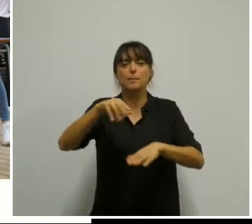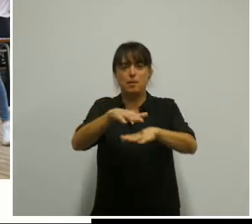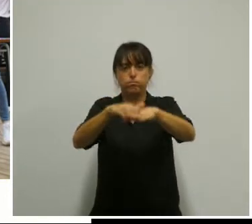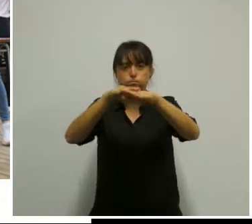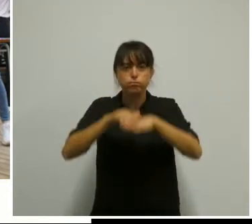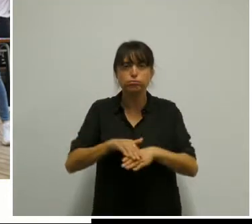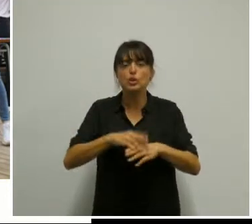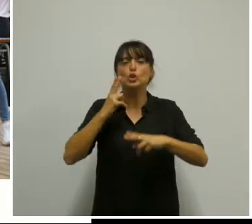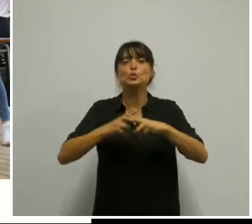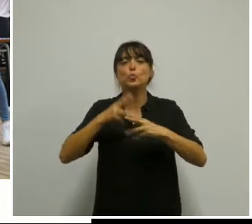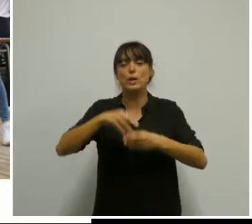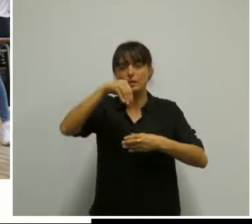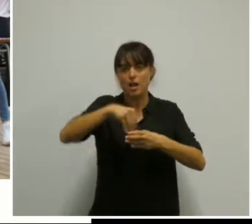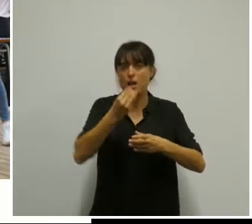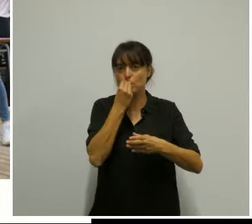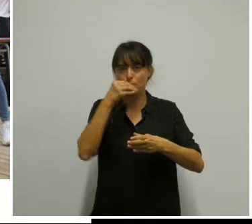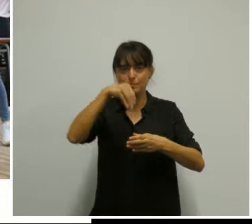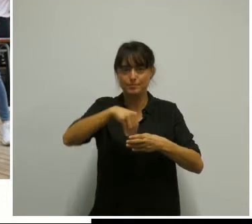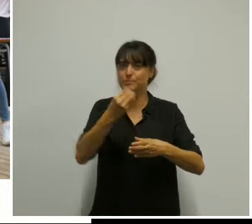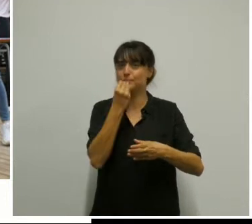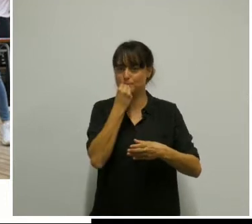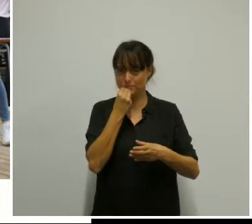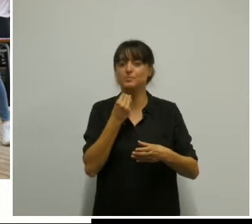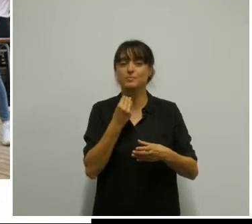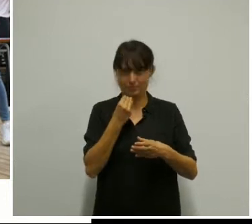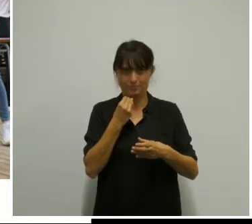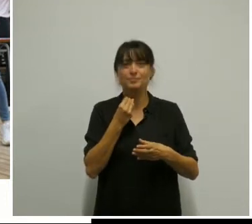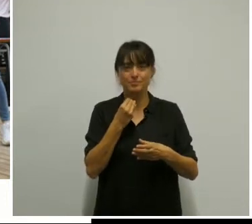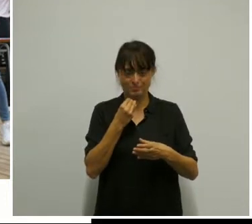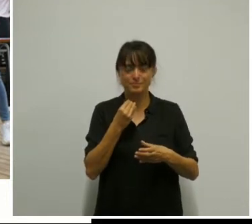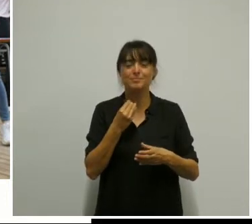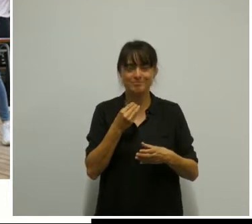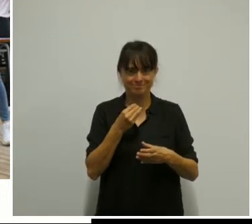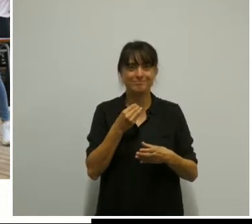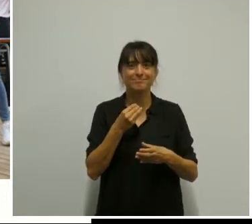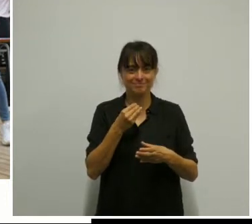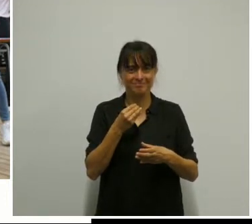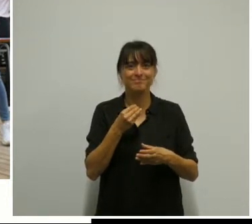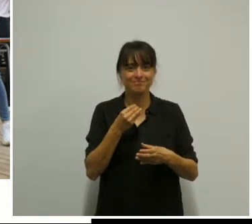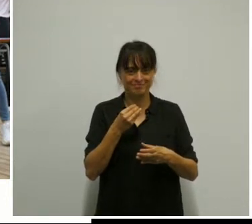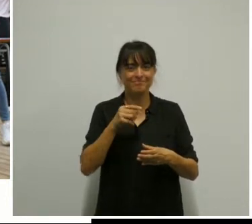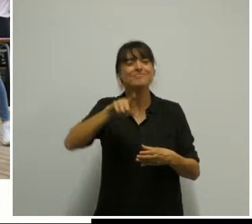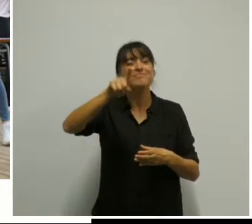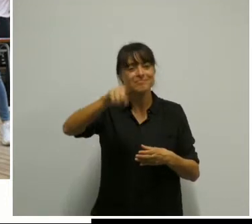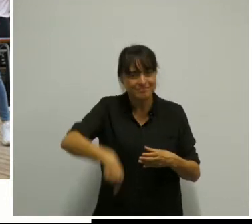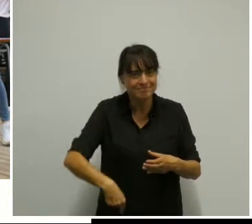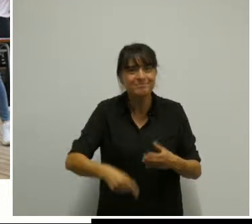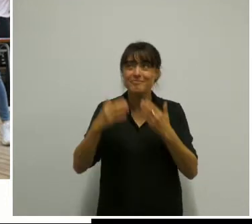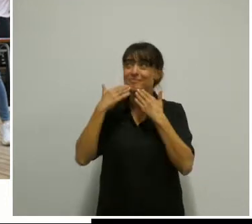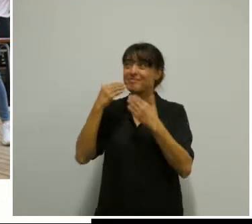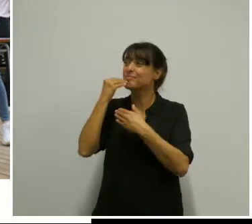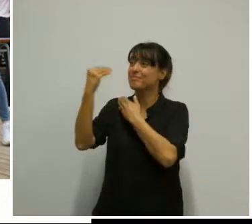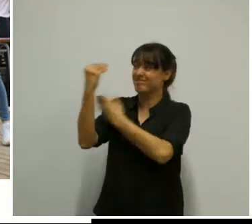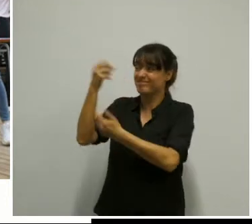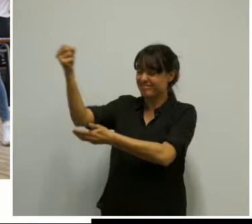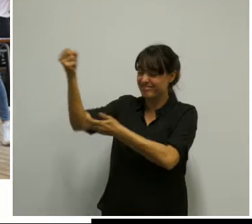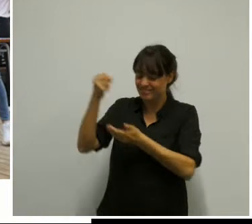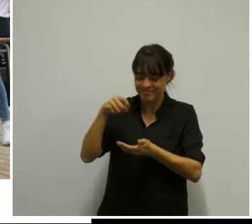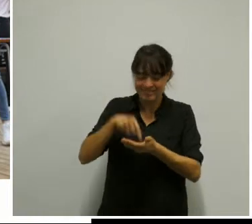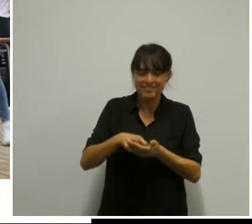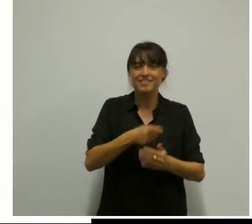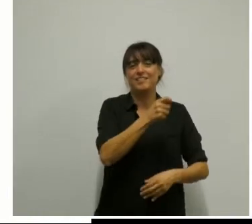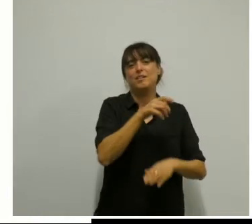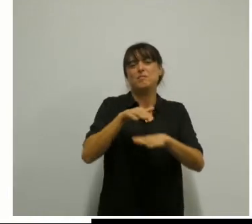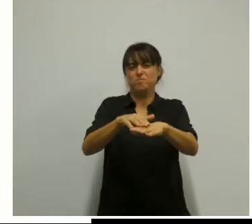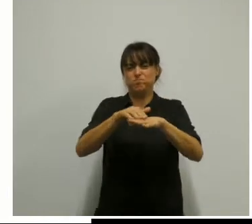també ens van convidar, vam poder pagar la palma amb els diners de l'Ajuntament del districte, vam poder pagar una xocolatada a tots els